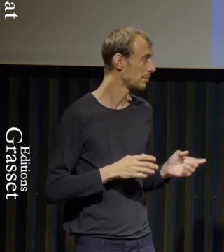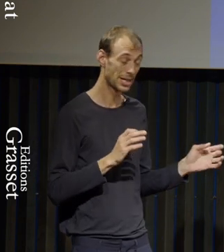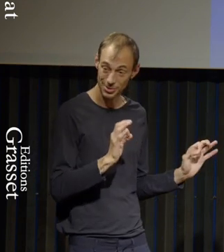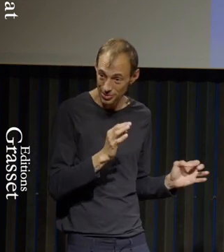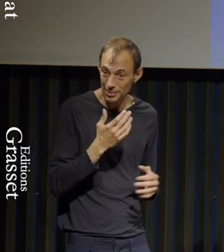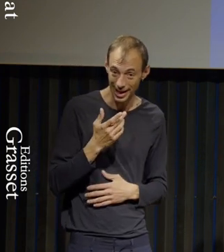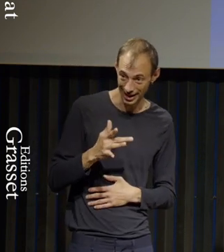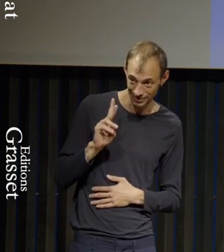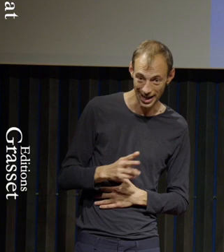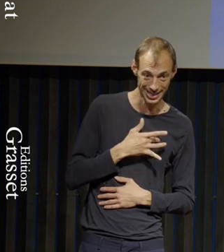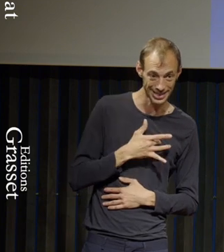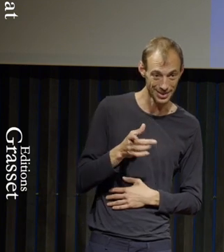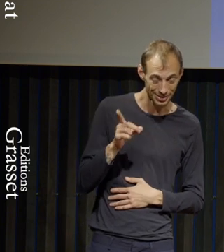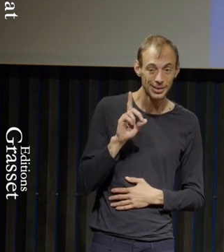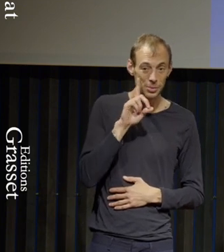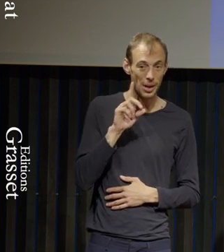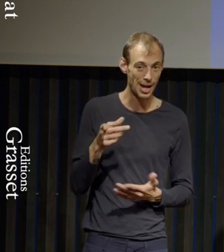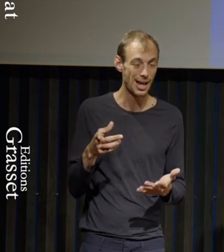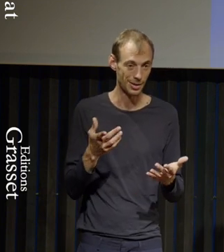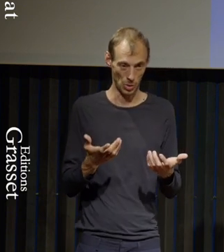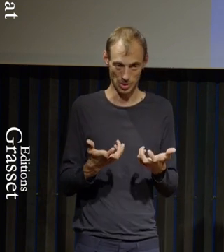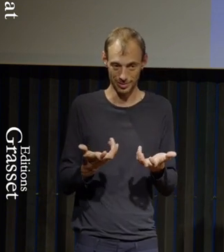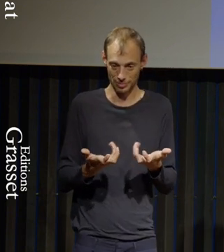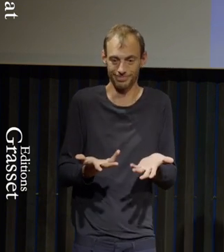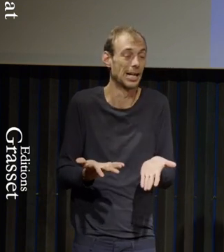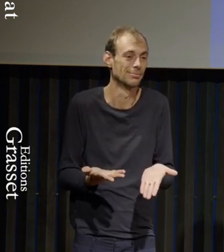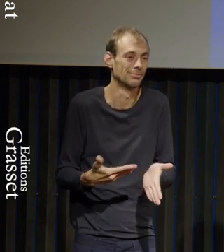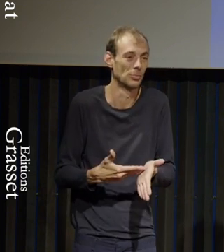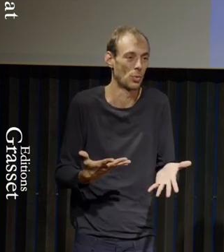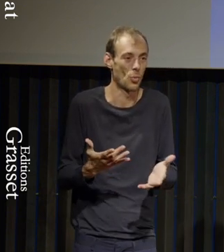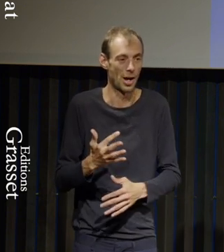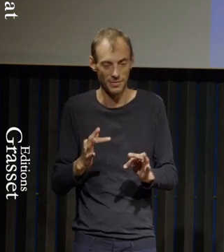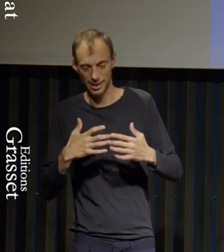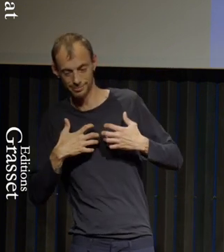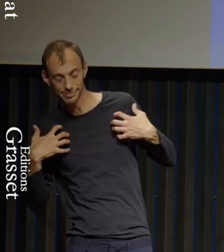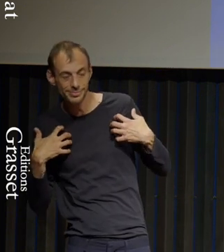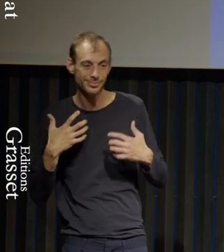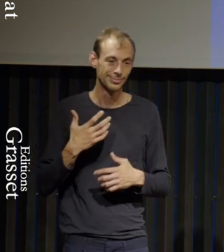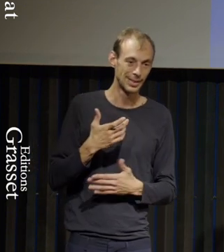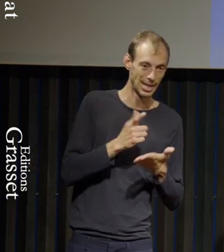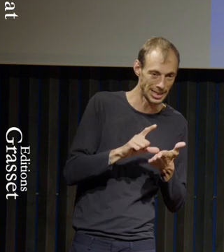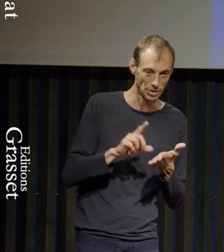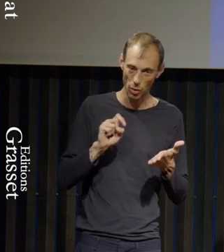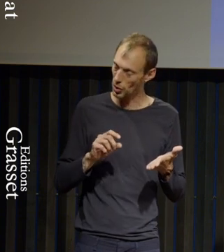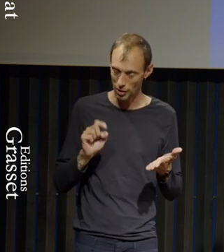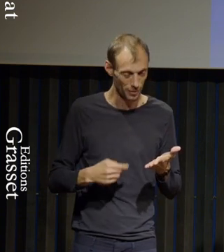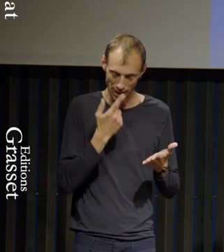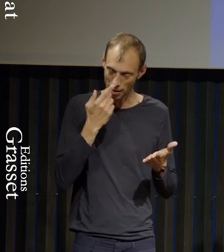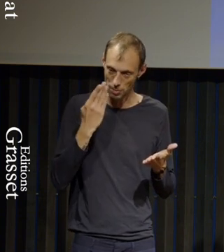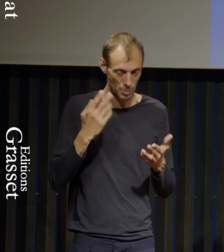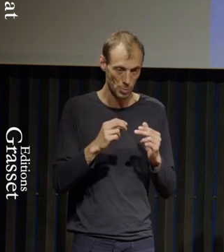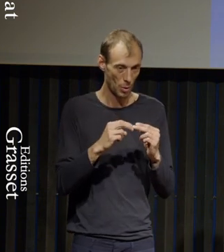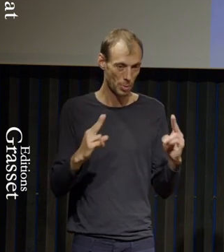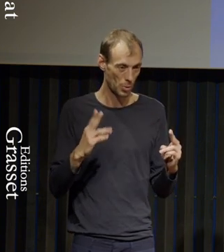et littérature. Et je crois qu'il faut vraiment osciller et accepter ces allers-retours entre science et littérature.